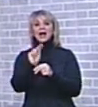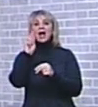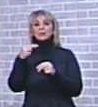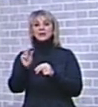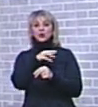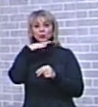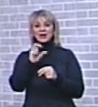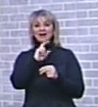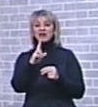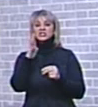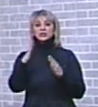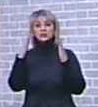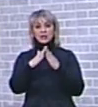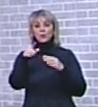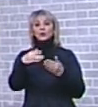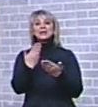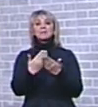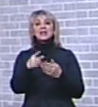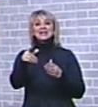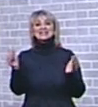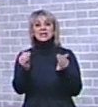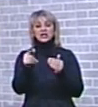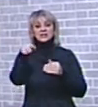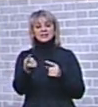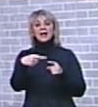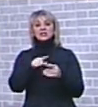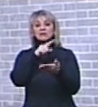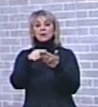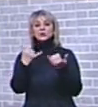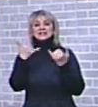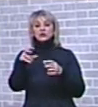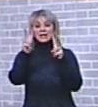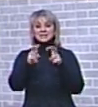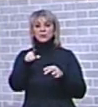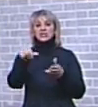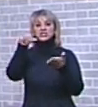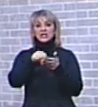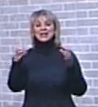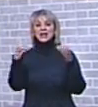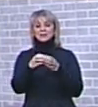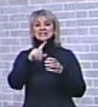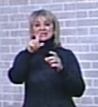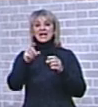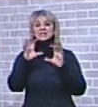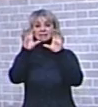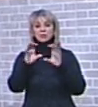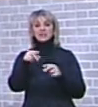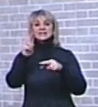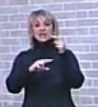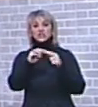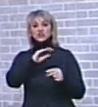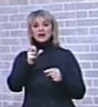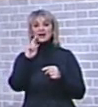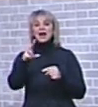жильцов многоквартирных домов предполагают сократить. Этот вопрос сегодня рассмотрели члены комитета Заксобрания по строительству,